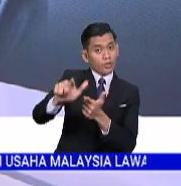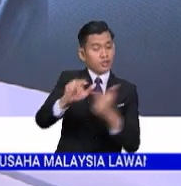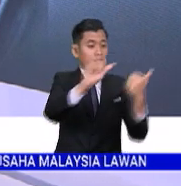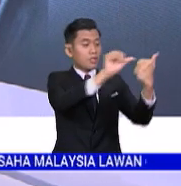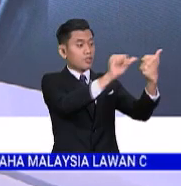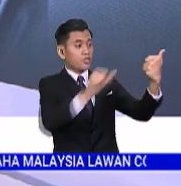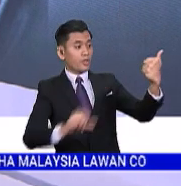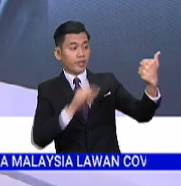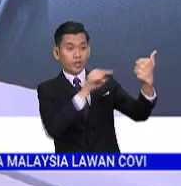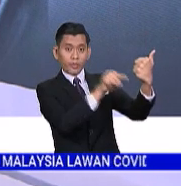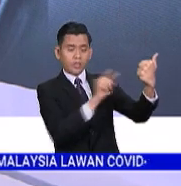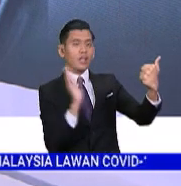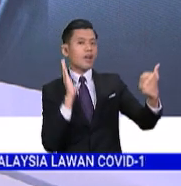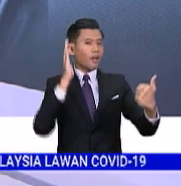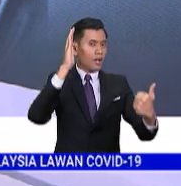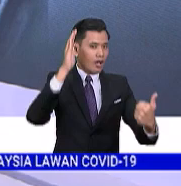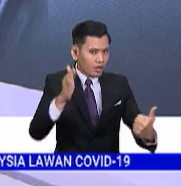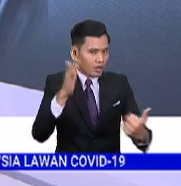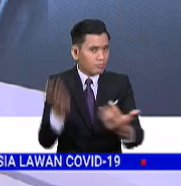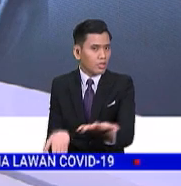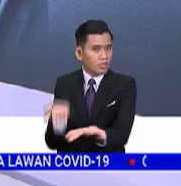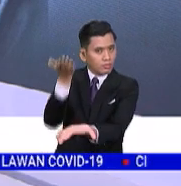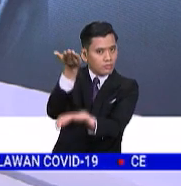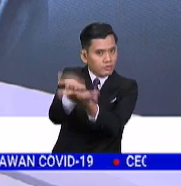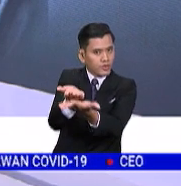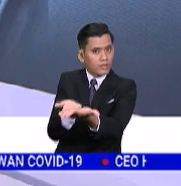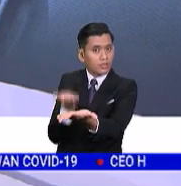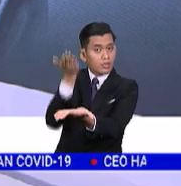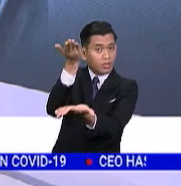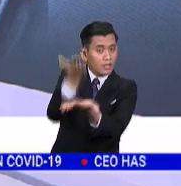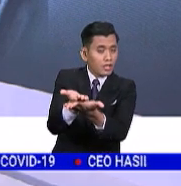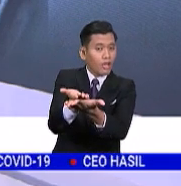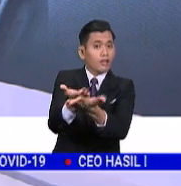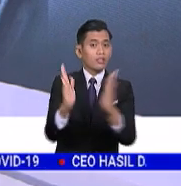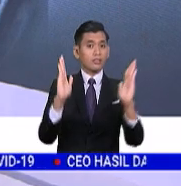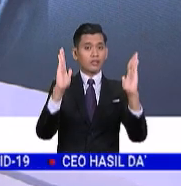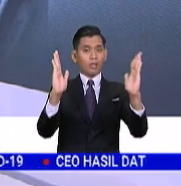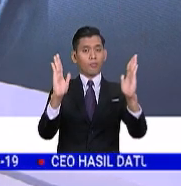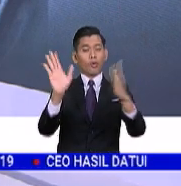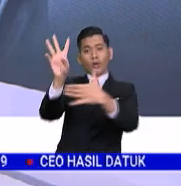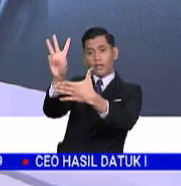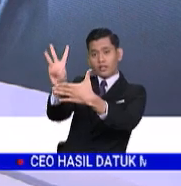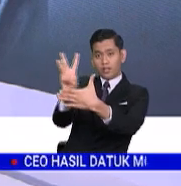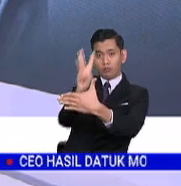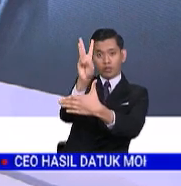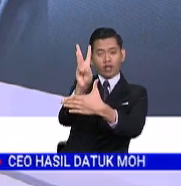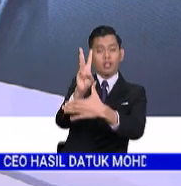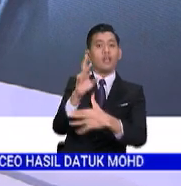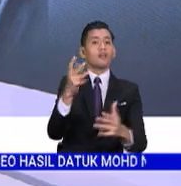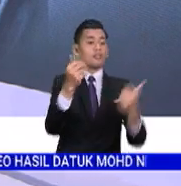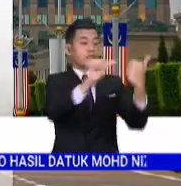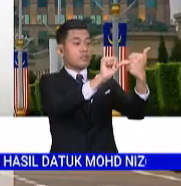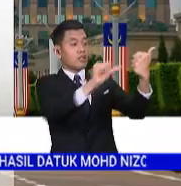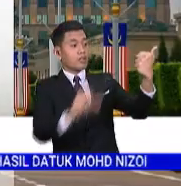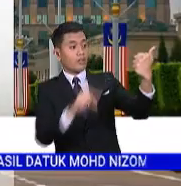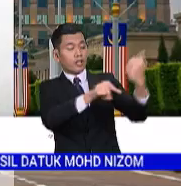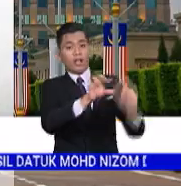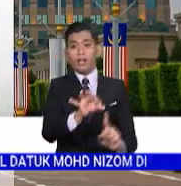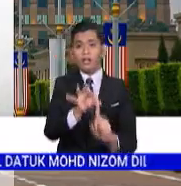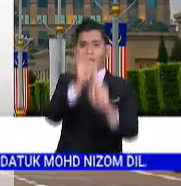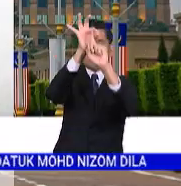jawatan kuasa tersebut akan mengemukakan syor dan cadangan dalam tempoh 6 bulan. Jawatan kuasa khas